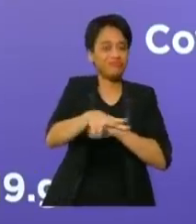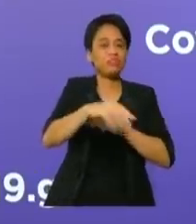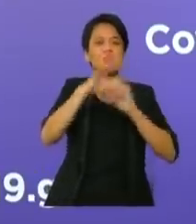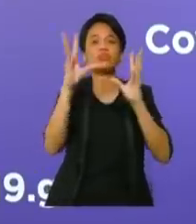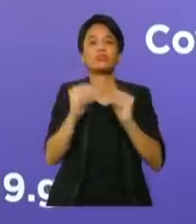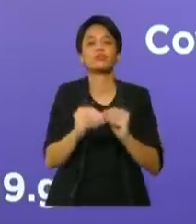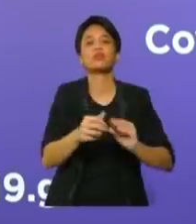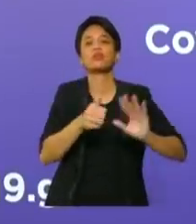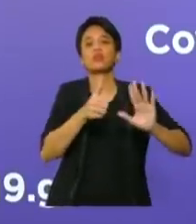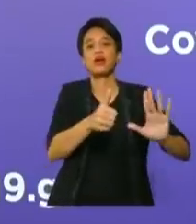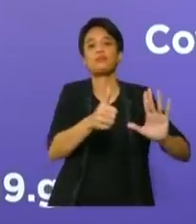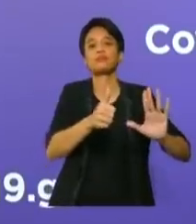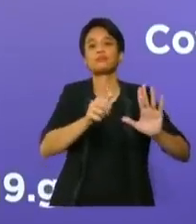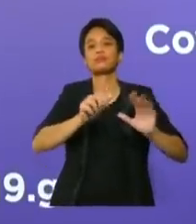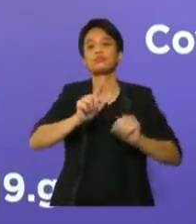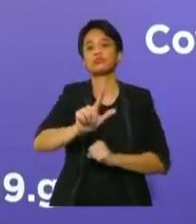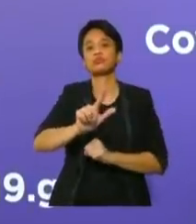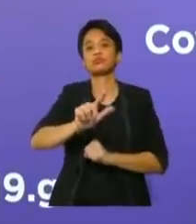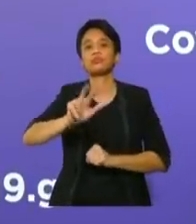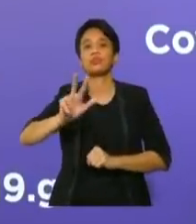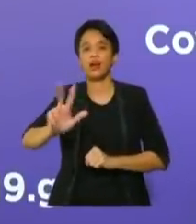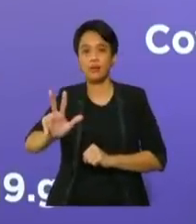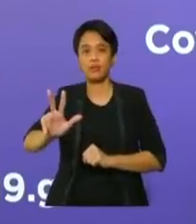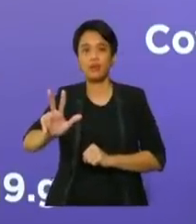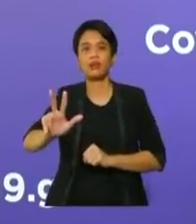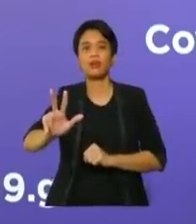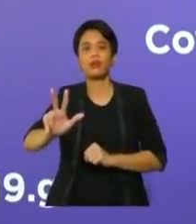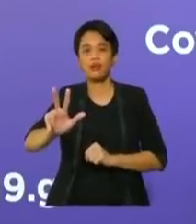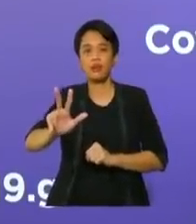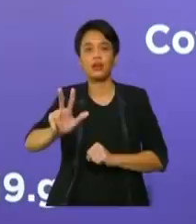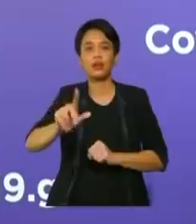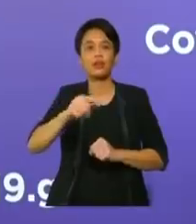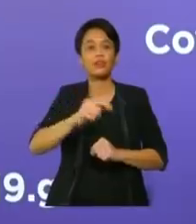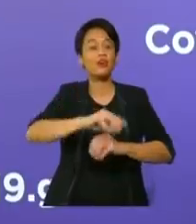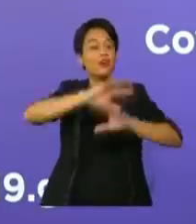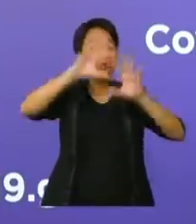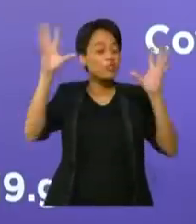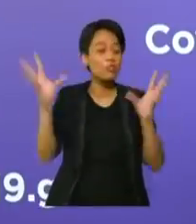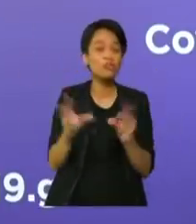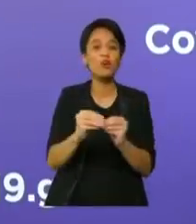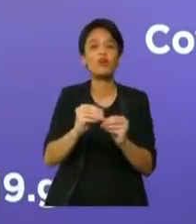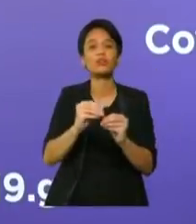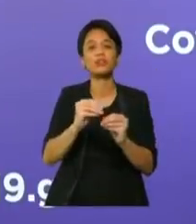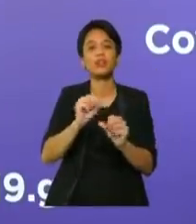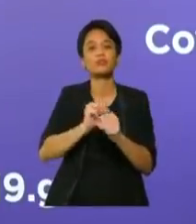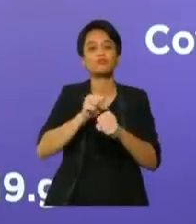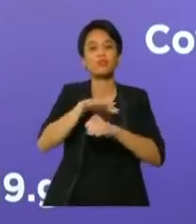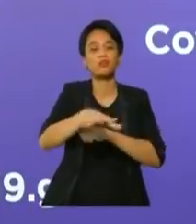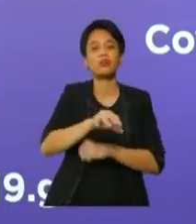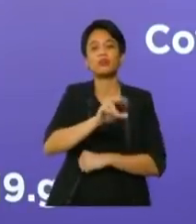sebanyak 678 orang, sehingga totalnya menjadi